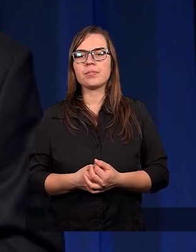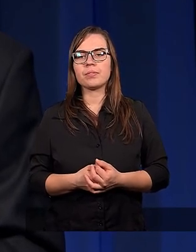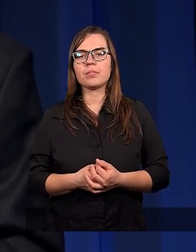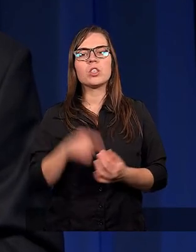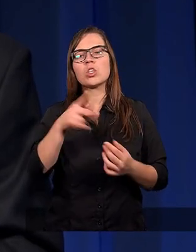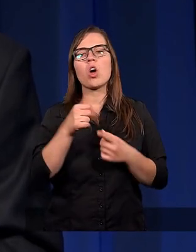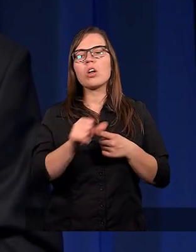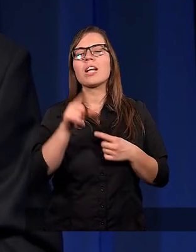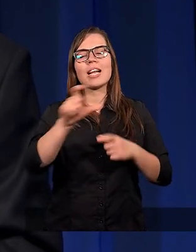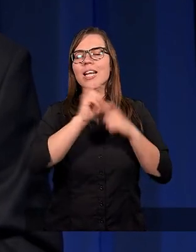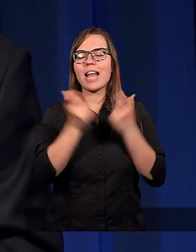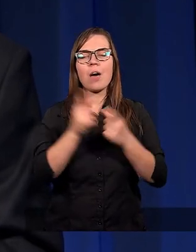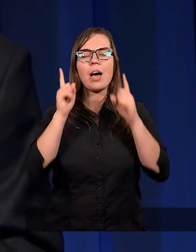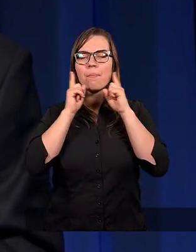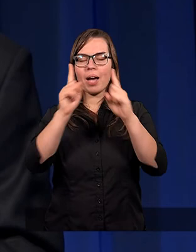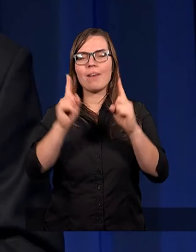to nie jest cała prawda.